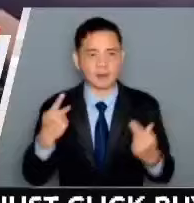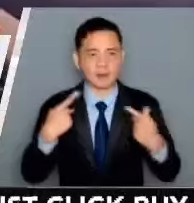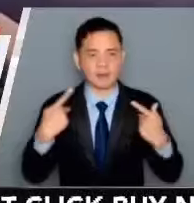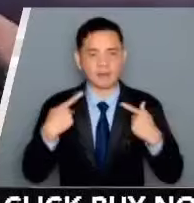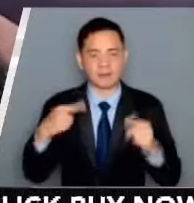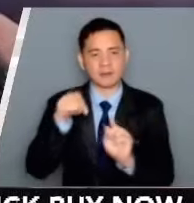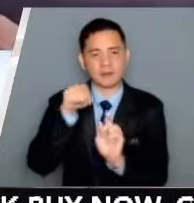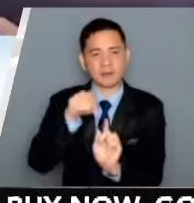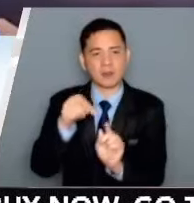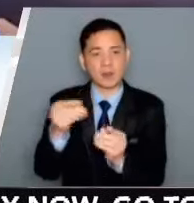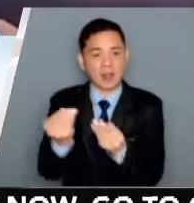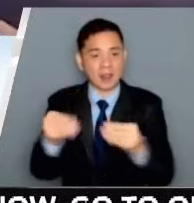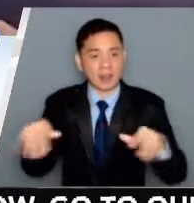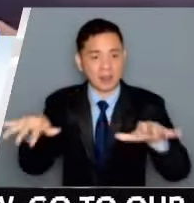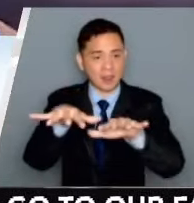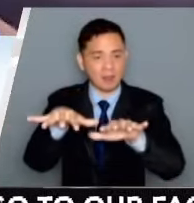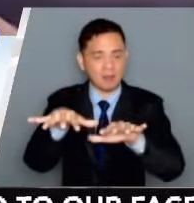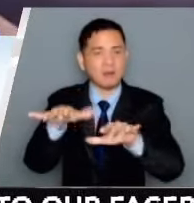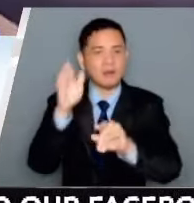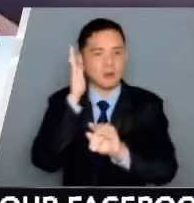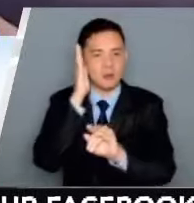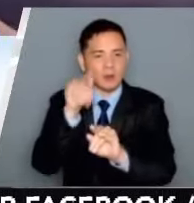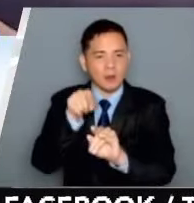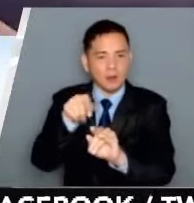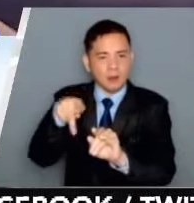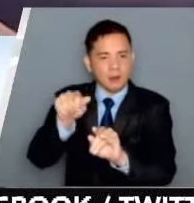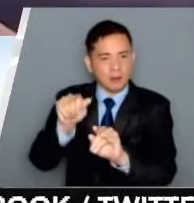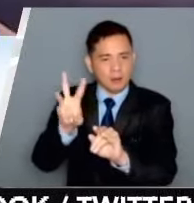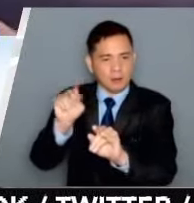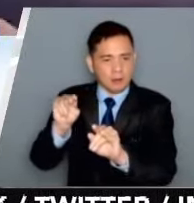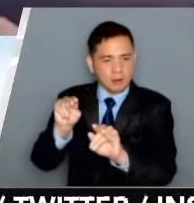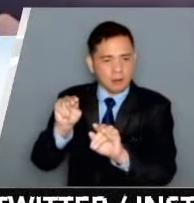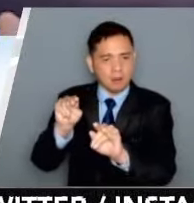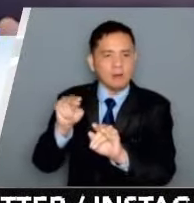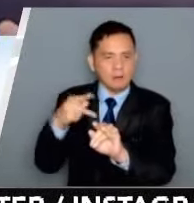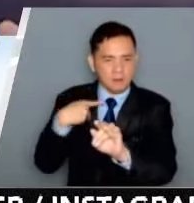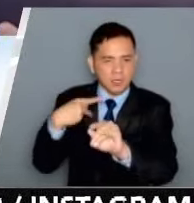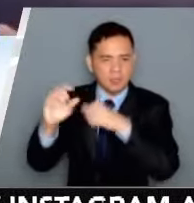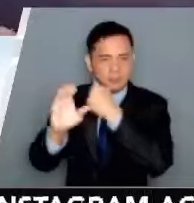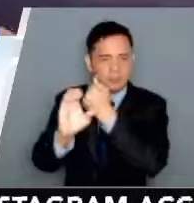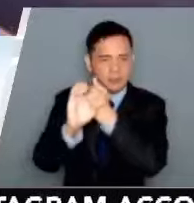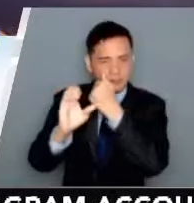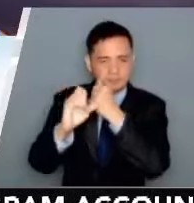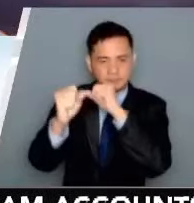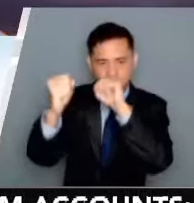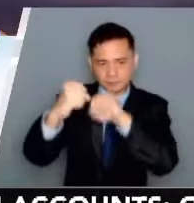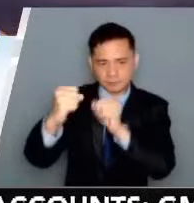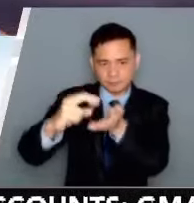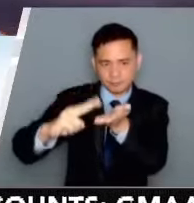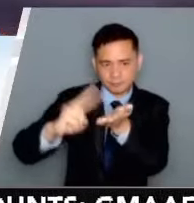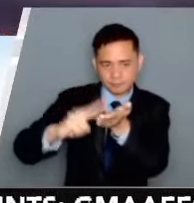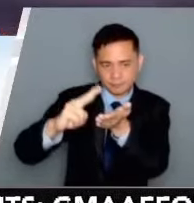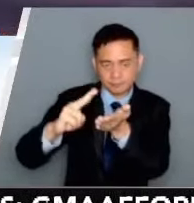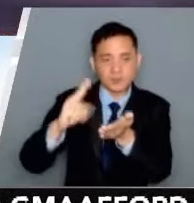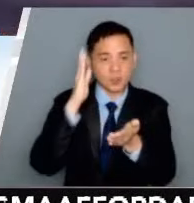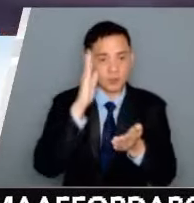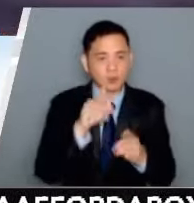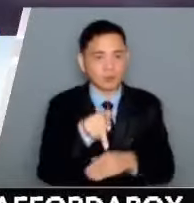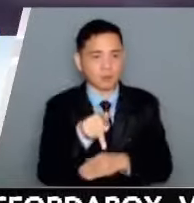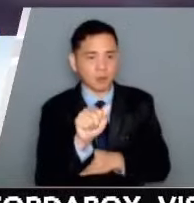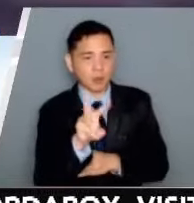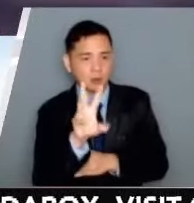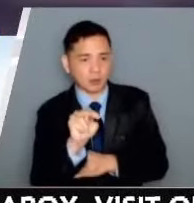saan ay nagkaroon po sila ng ah kontrata o kasulatan at ah ito'y isasanla pero wala naman po ung